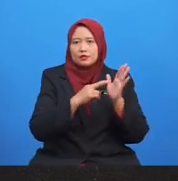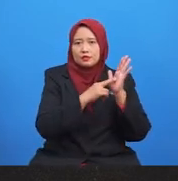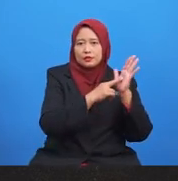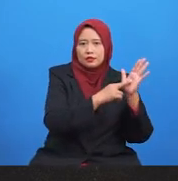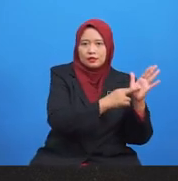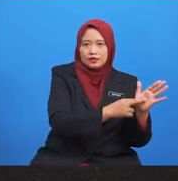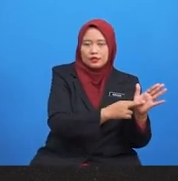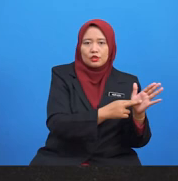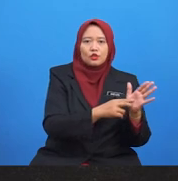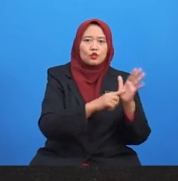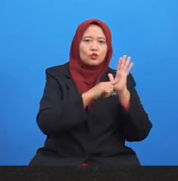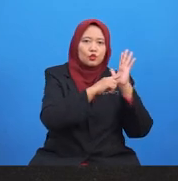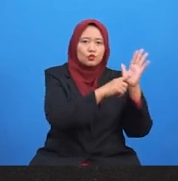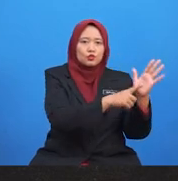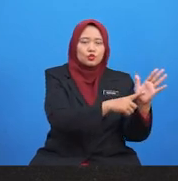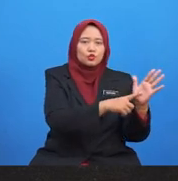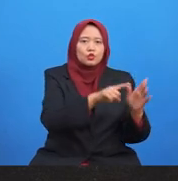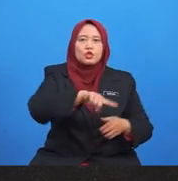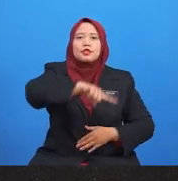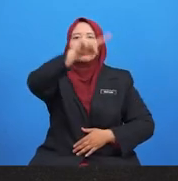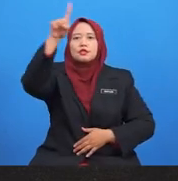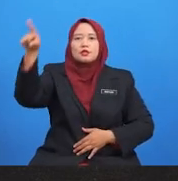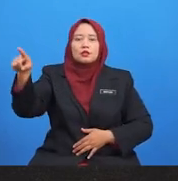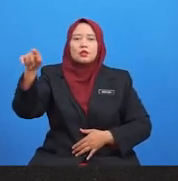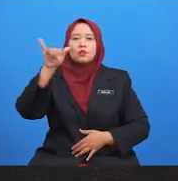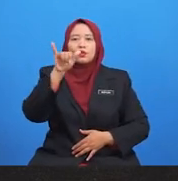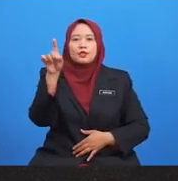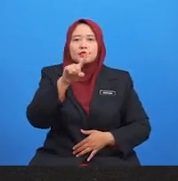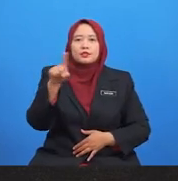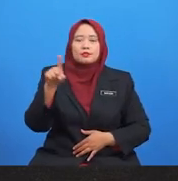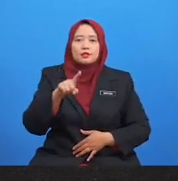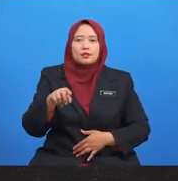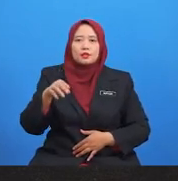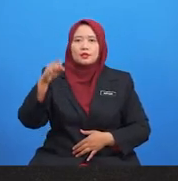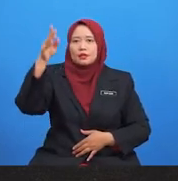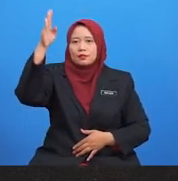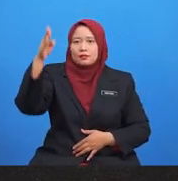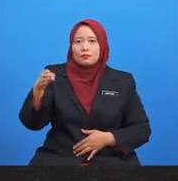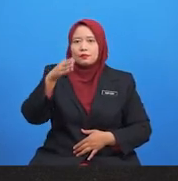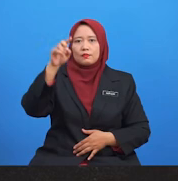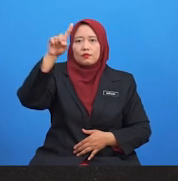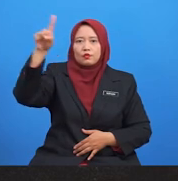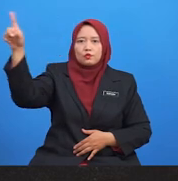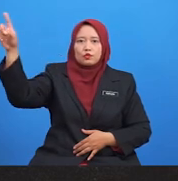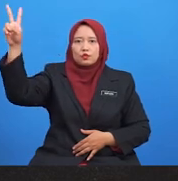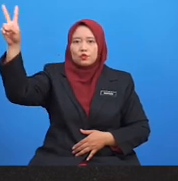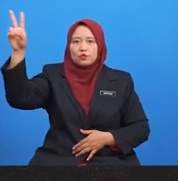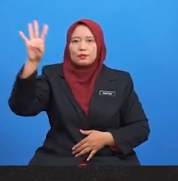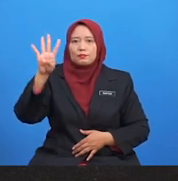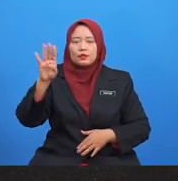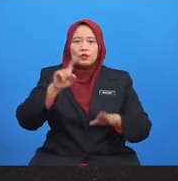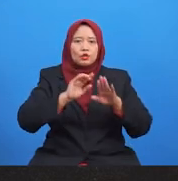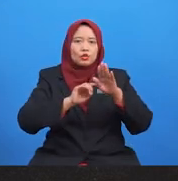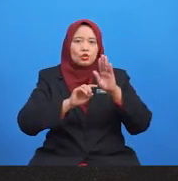Y sama dengan punca kuasa 2 bagi 4 tolak X kuasa 2 yang